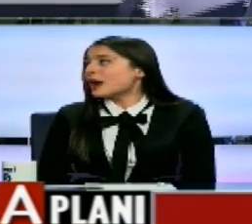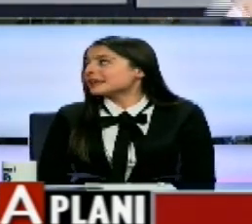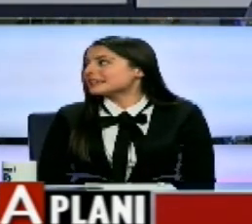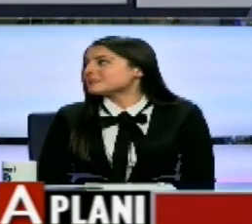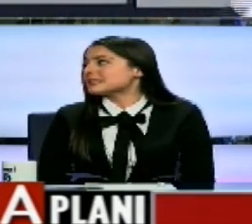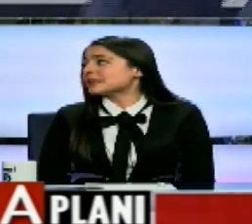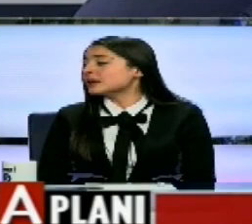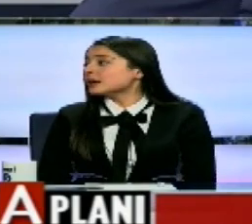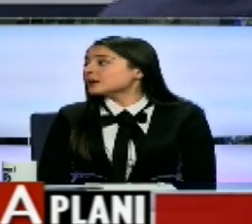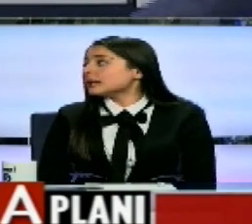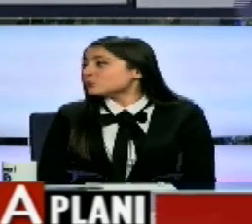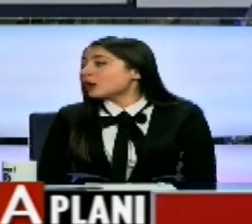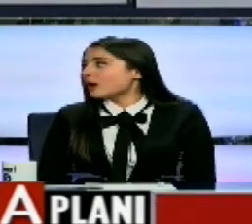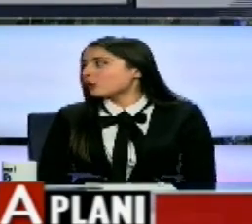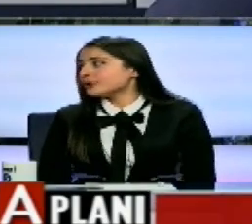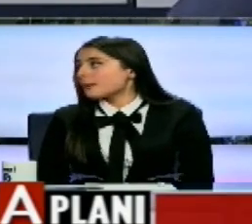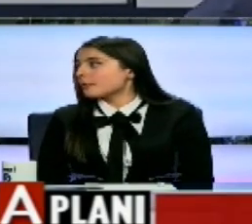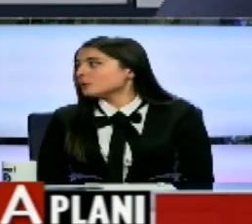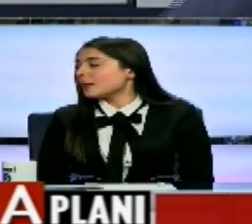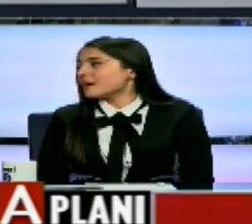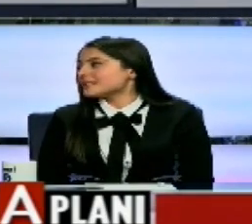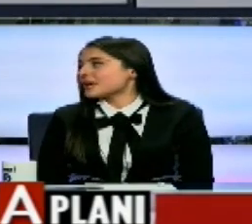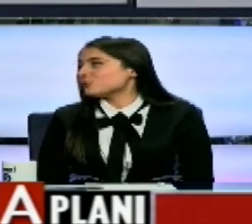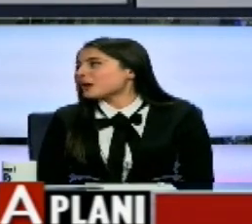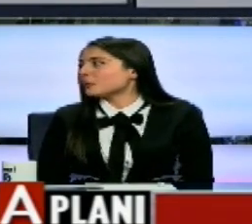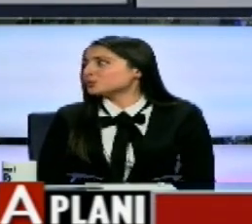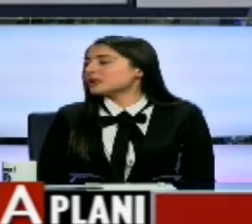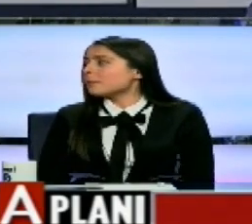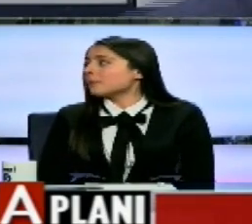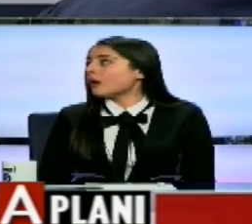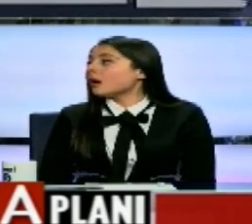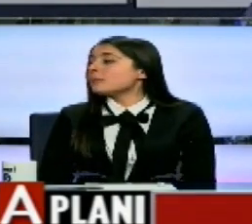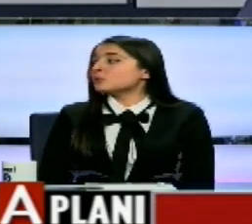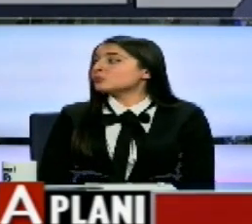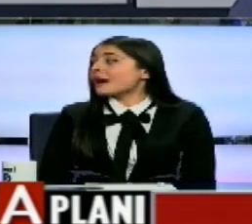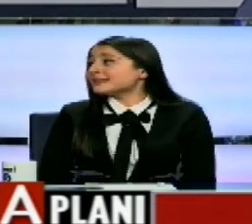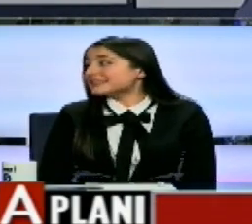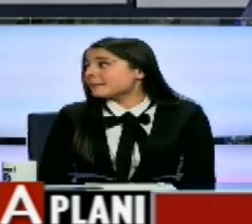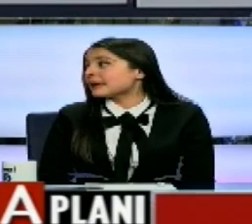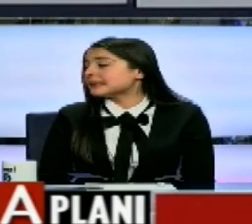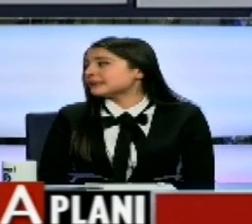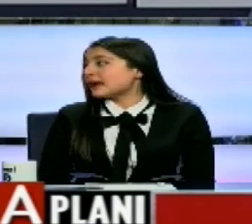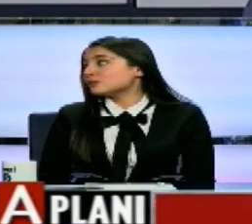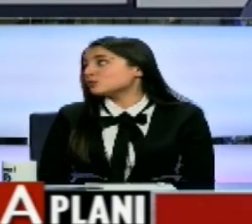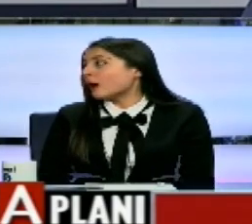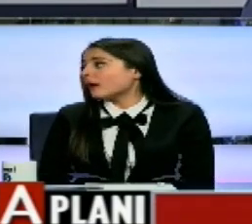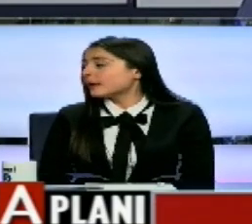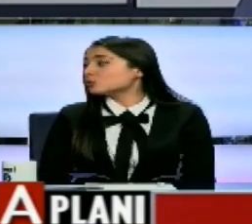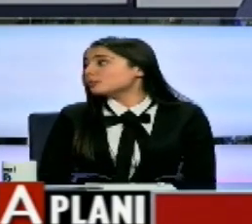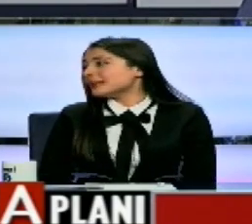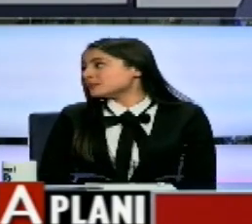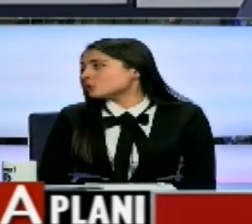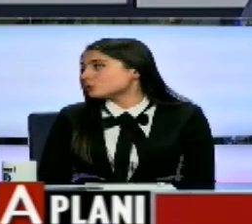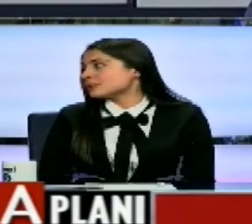günah kelimesi. Ya günah, onu yapma, onu yaparsan günah, bunu yapma. Ama günah ne demek, neden günah?